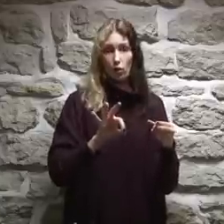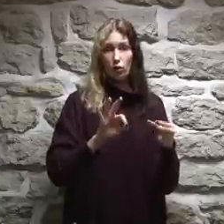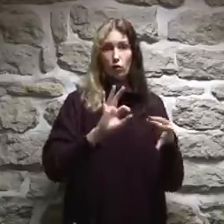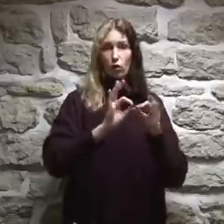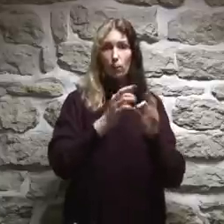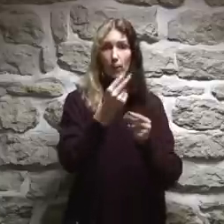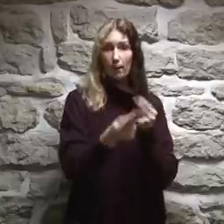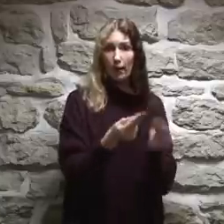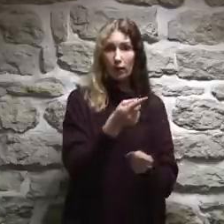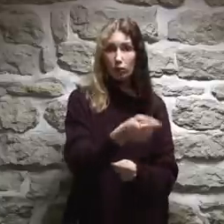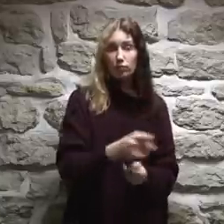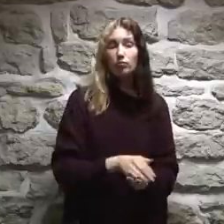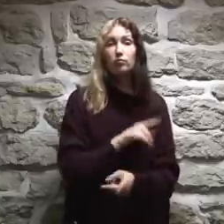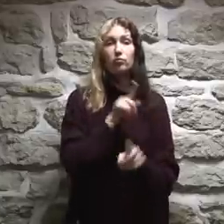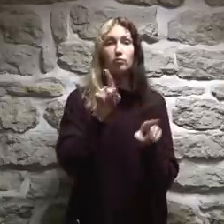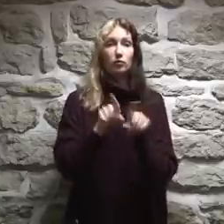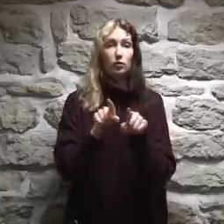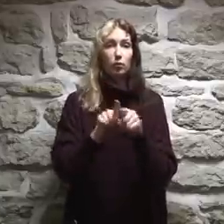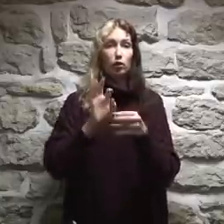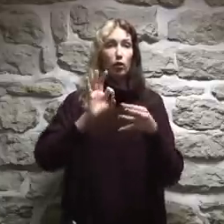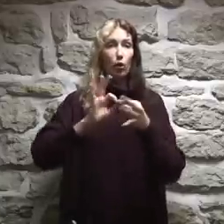samamoodi olümpia